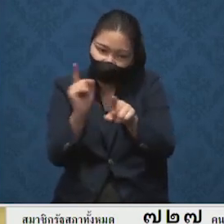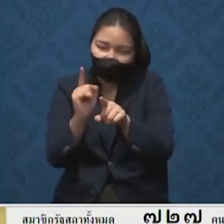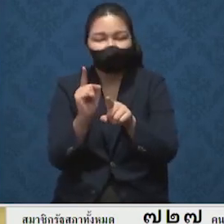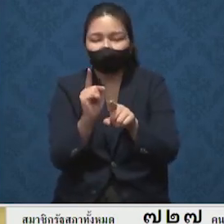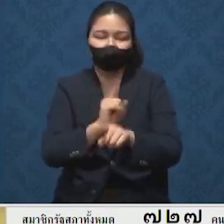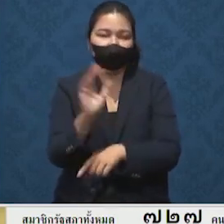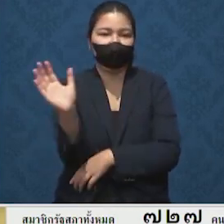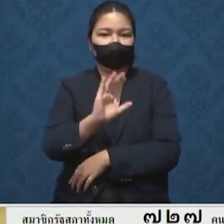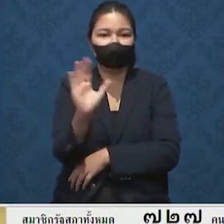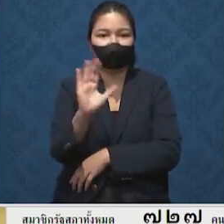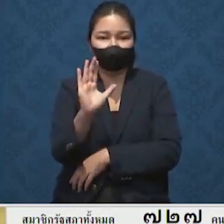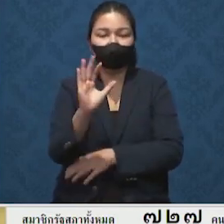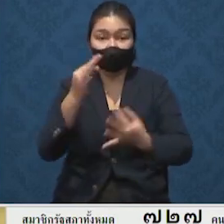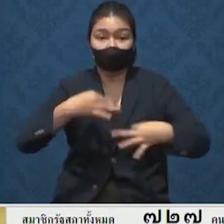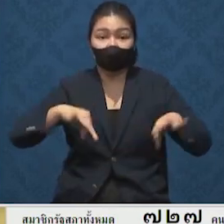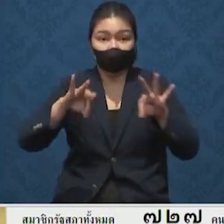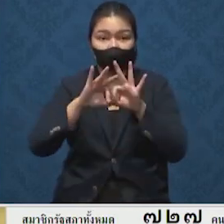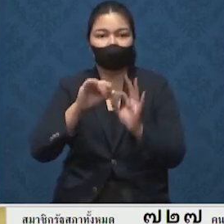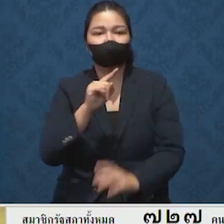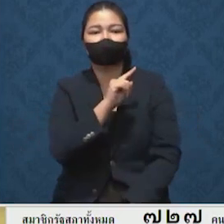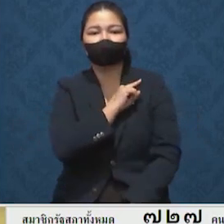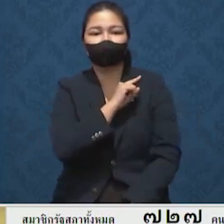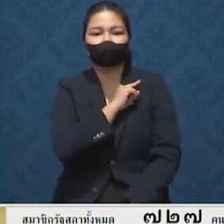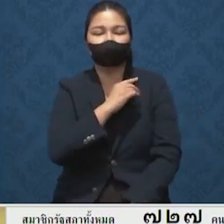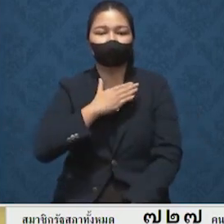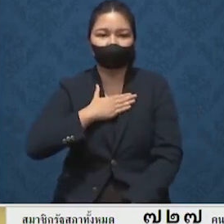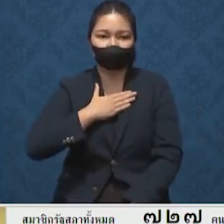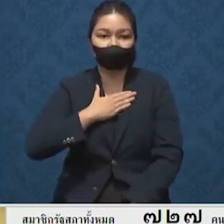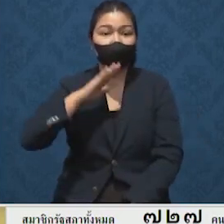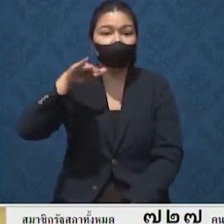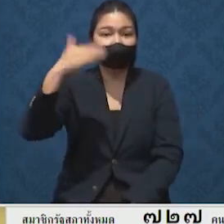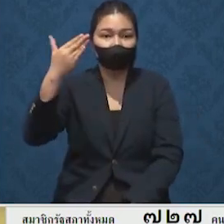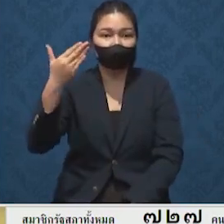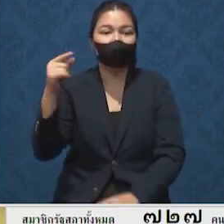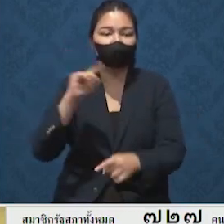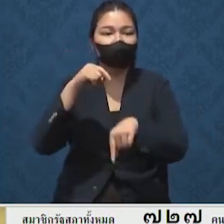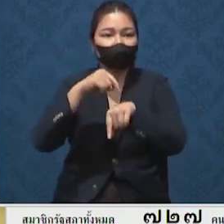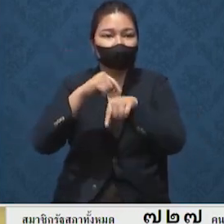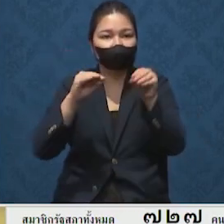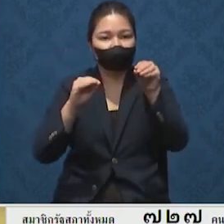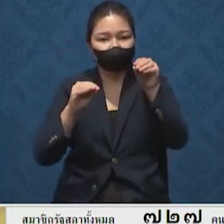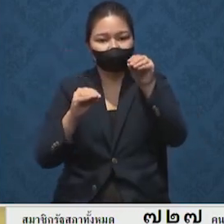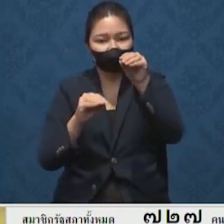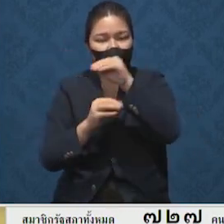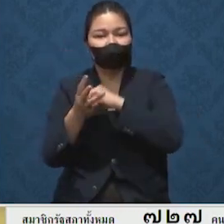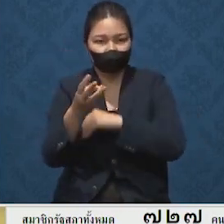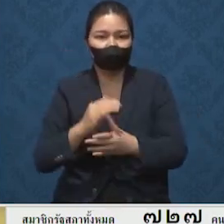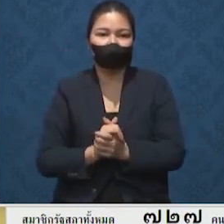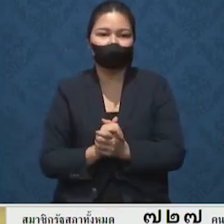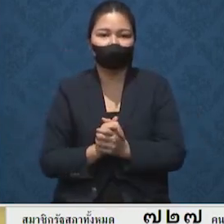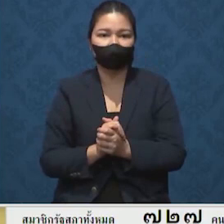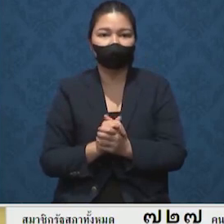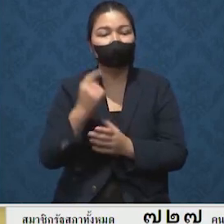ไรครับเราทำหน้าที่ของเราให้สมบูรณ์ให้เวลาสักเล็กน้อยนะครับให้เวลาเล็กน้อยอย่าให้เขาตำหนิได้ว่าเราเฉลยโอก